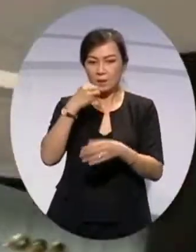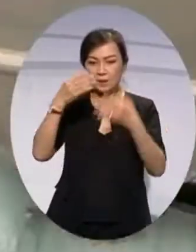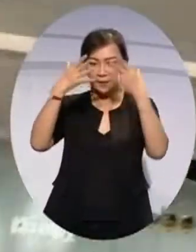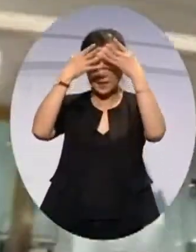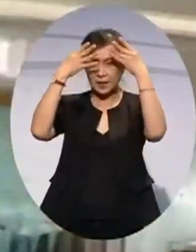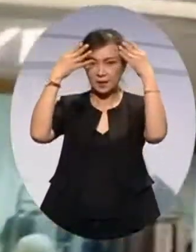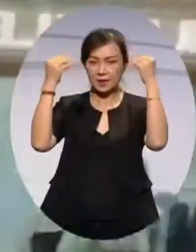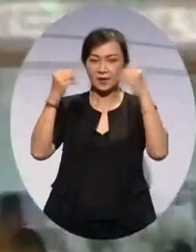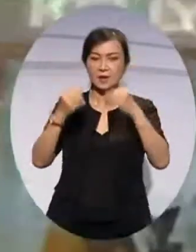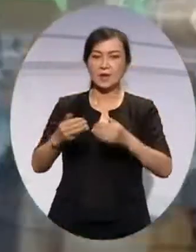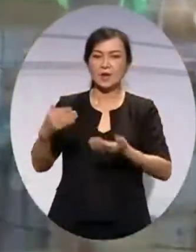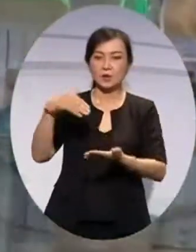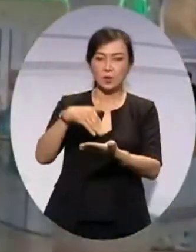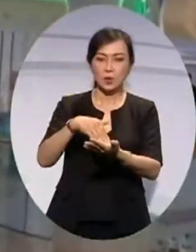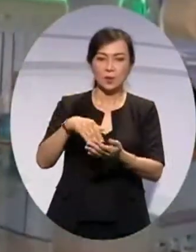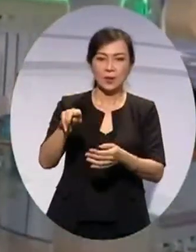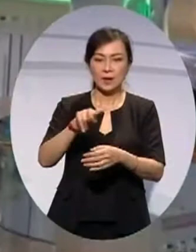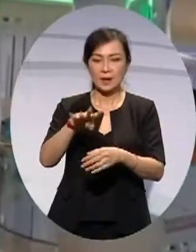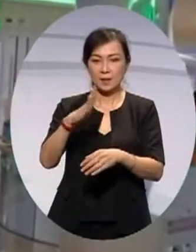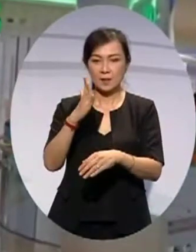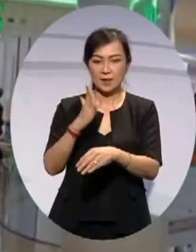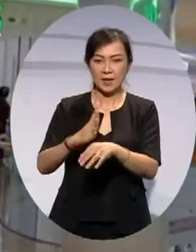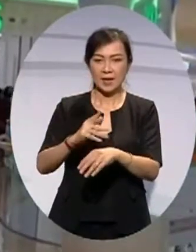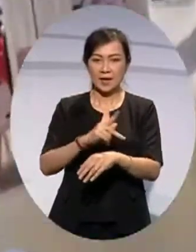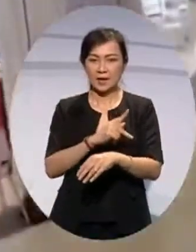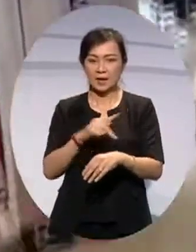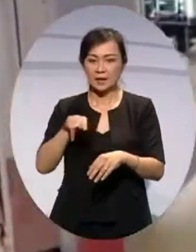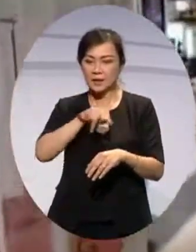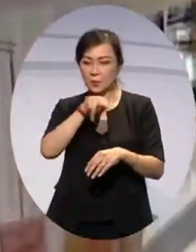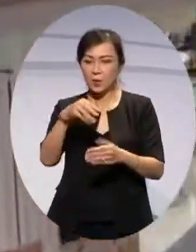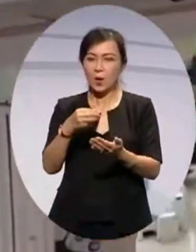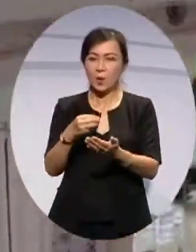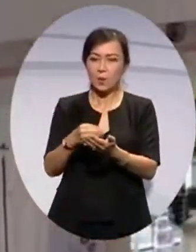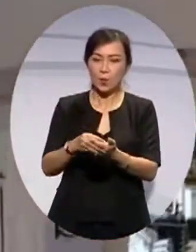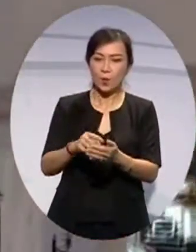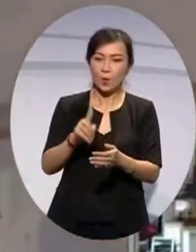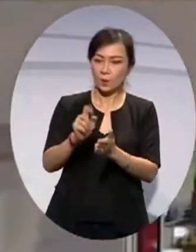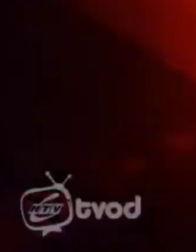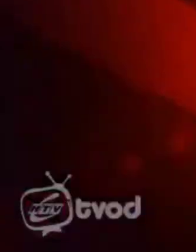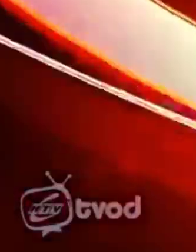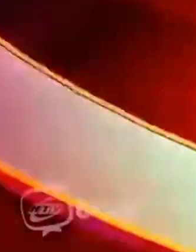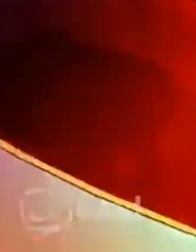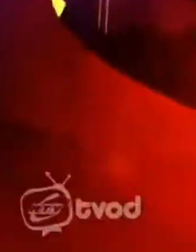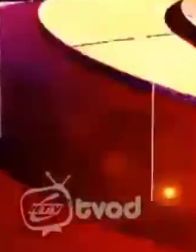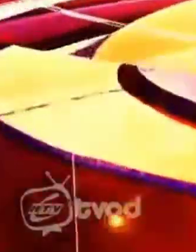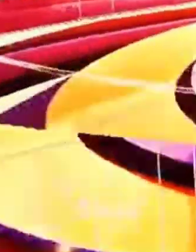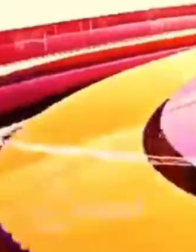giải trí đa dạng, thu hút trung bình 250.000 lượt khách tham quan và mua sắm mỗi tháng.